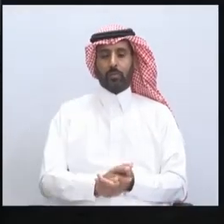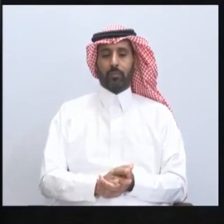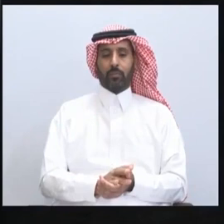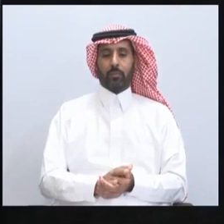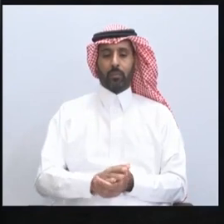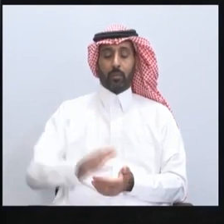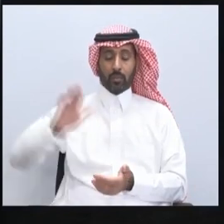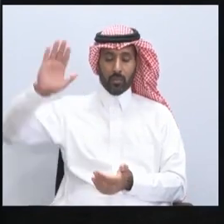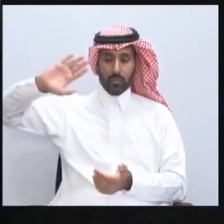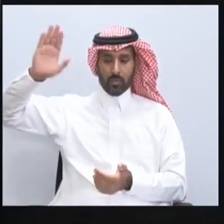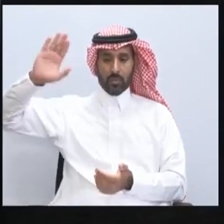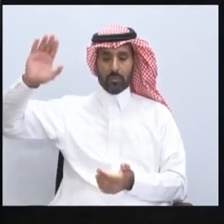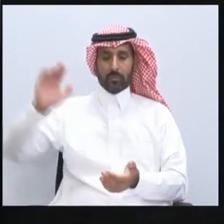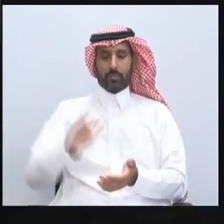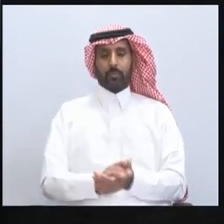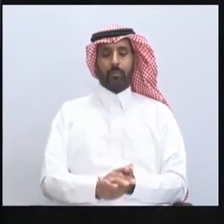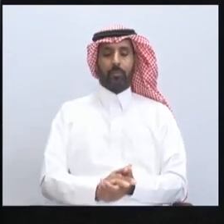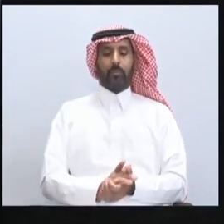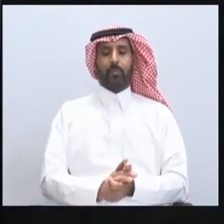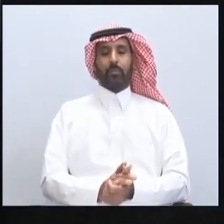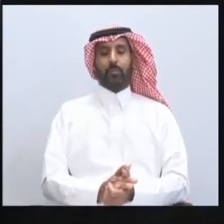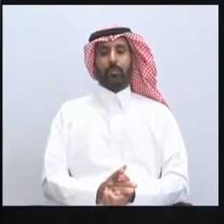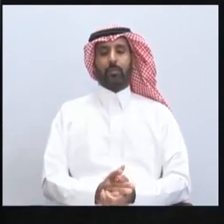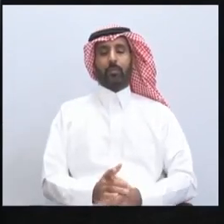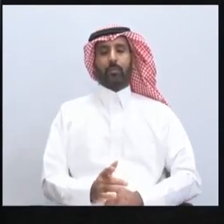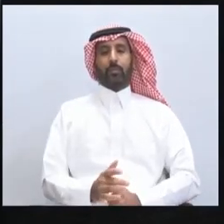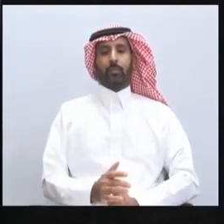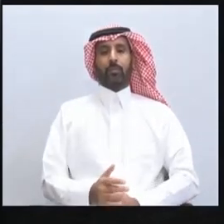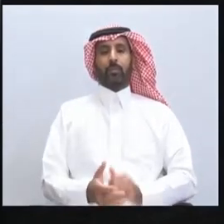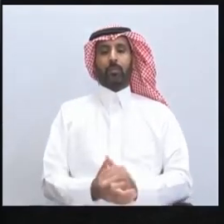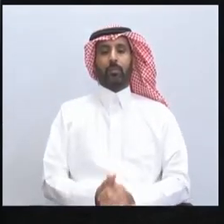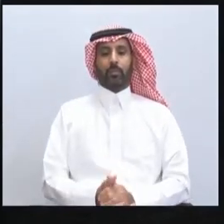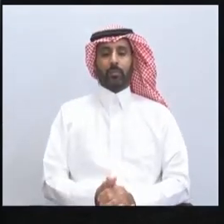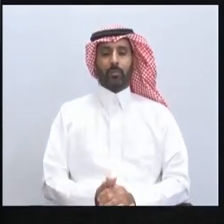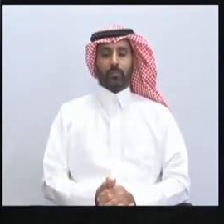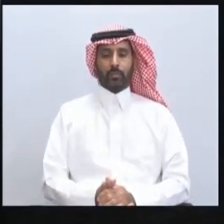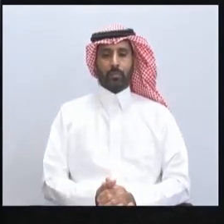لكم تفاعلكم مع تمنياتي لكم بالتوفيق والنجاح